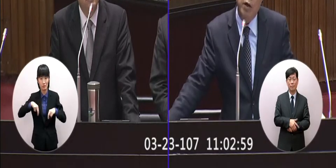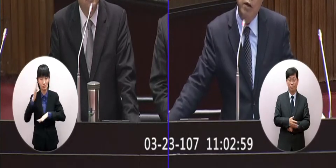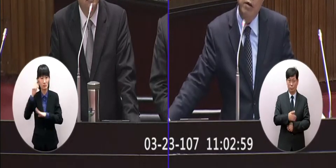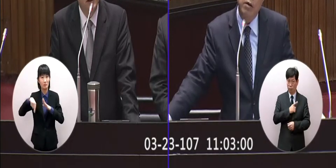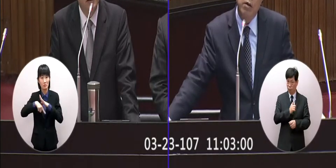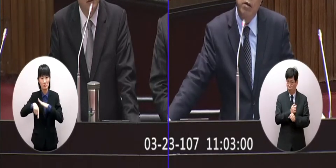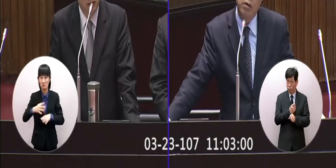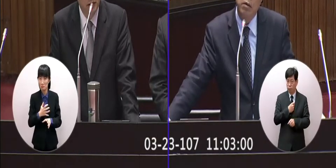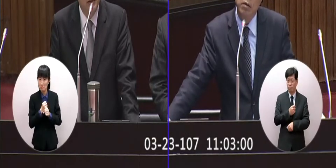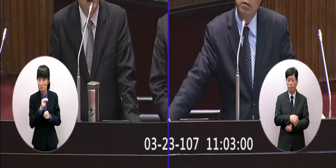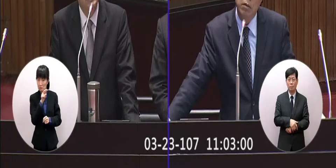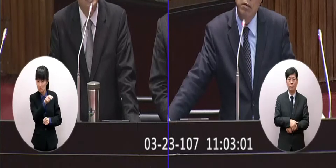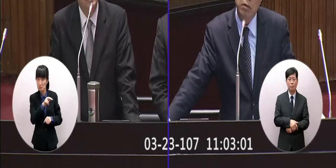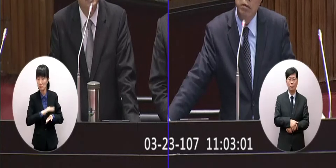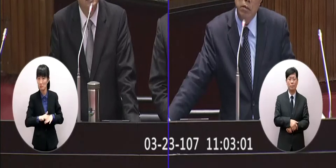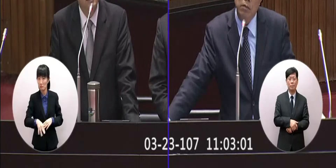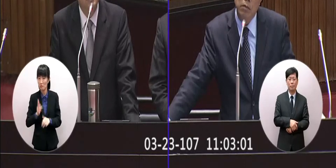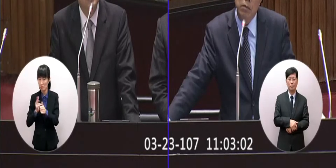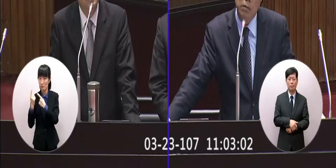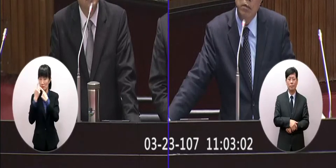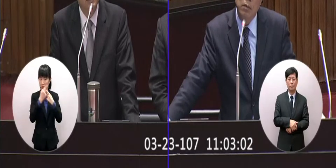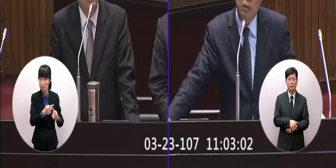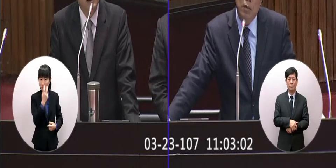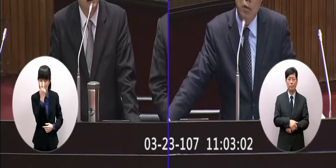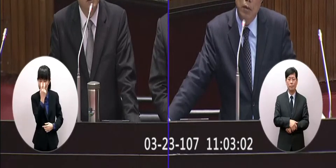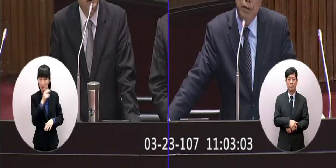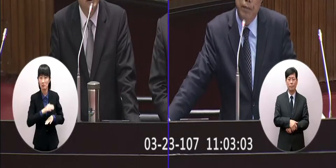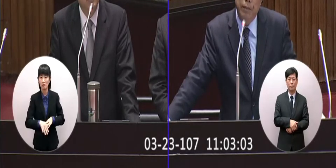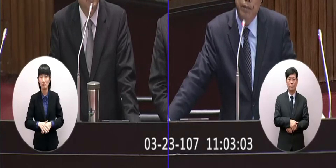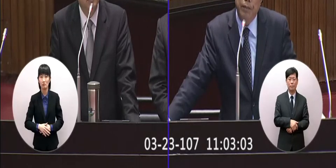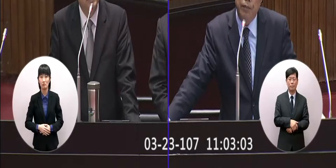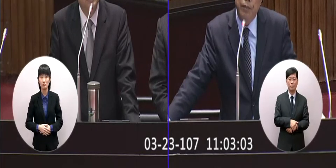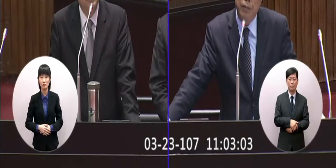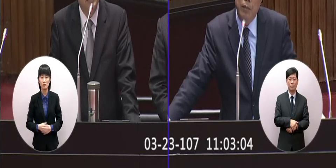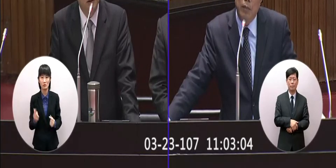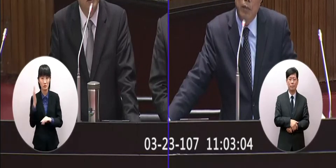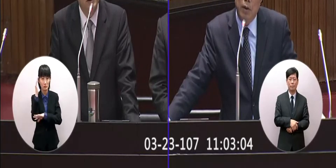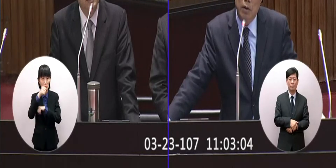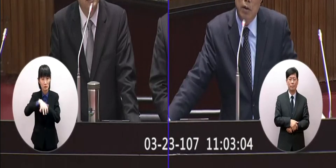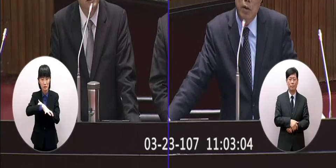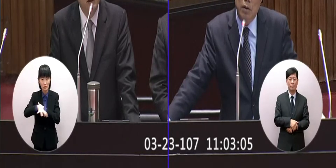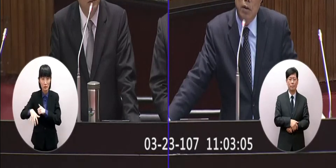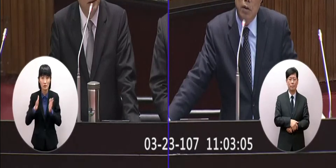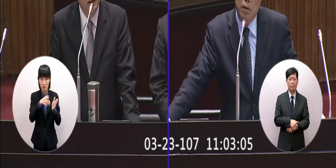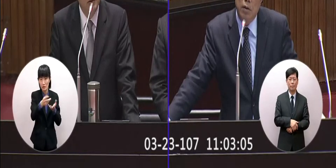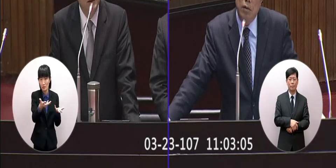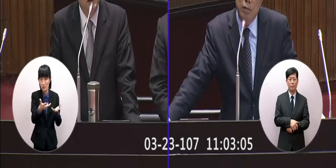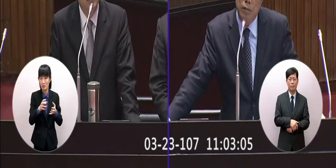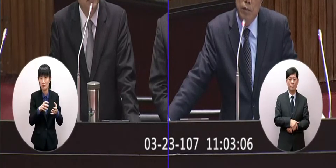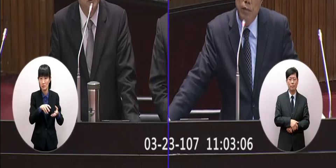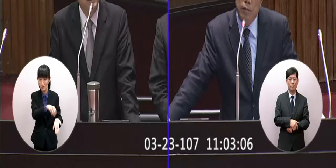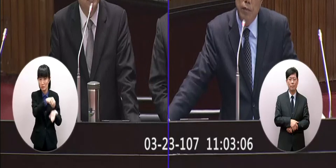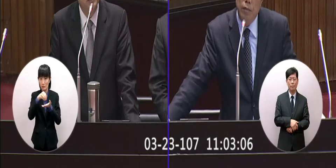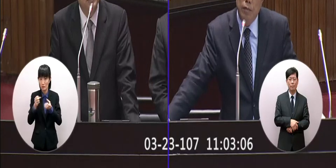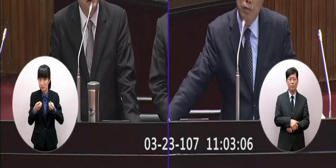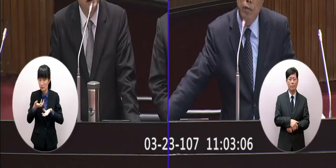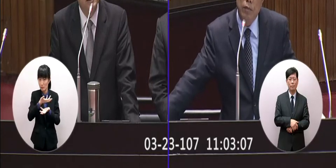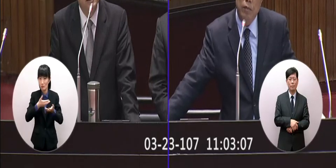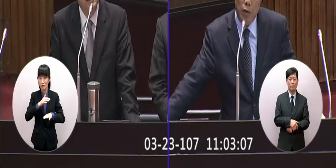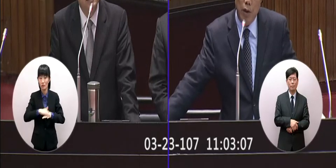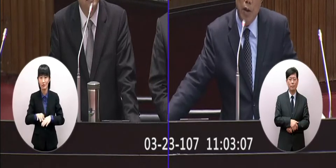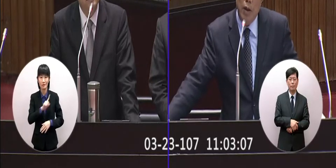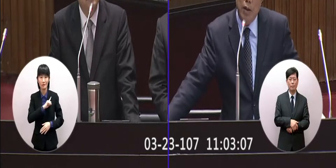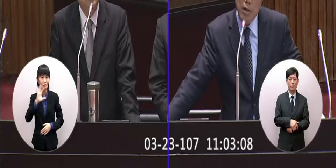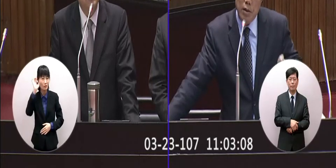切关注了， 对，会去了解啊，包括我们相关的部会都会去讨论。那我们一定会去主张我们的